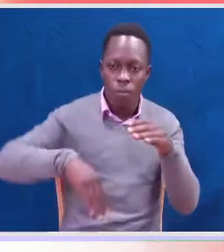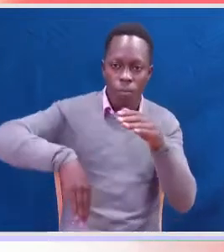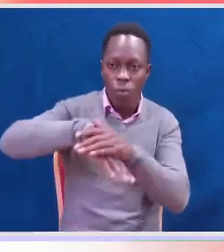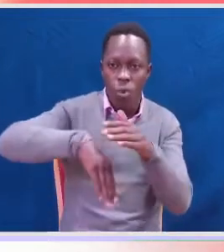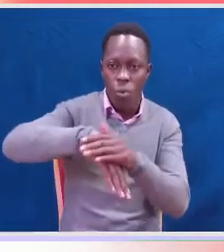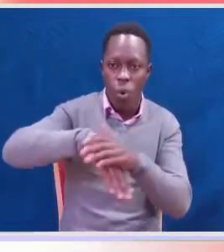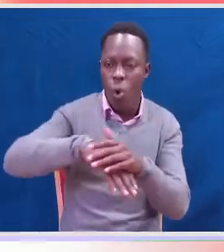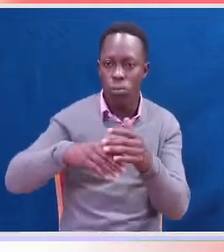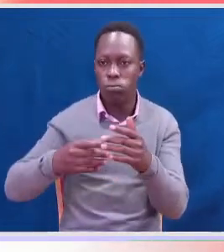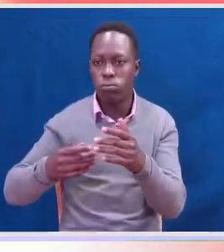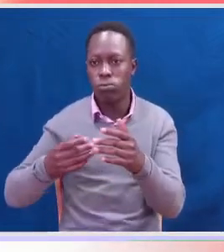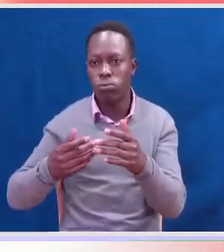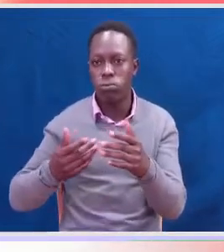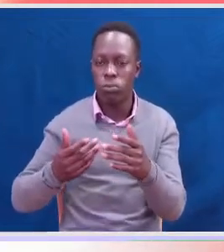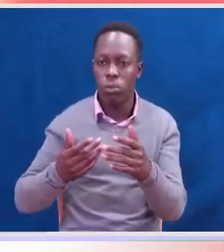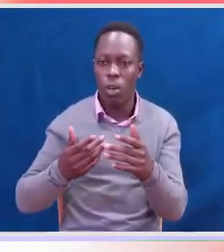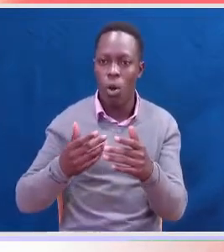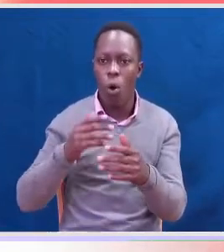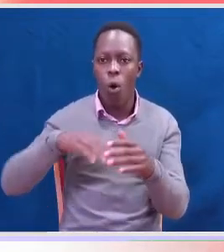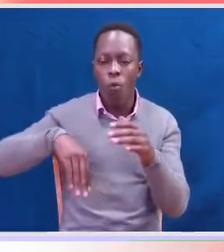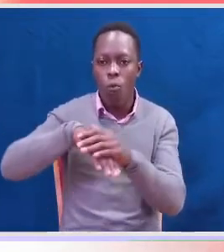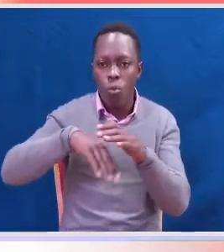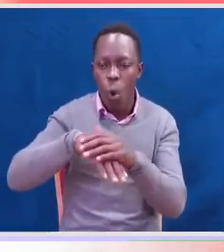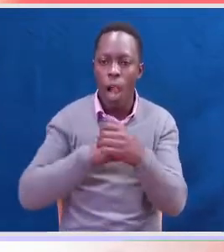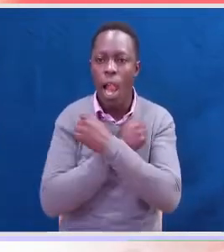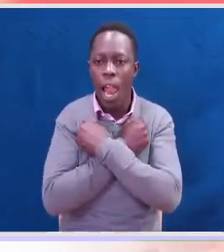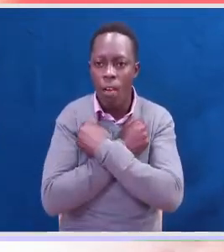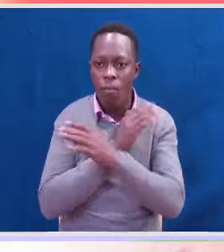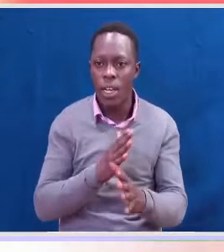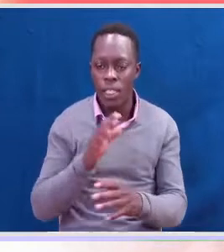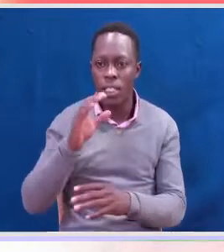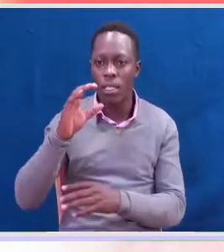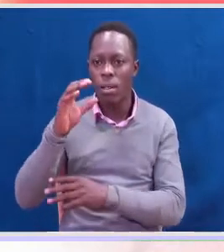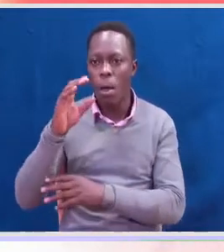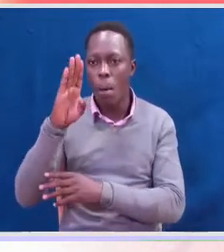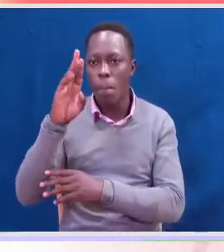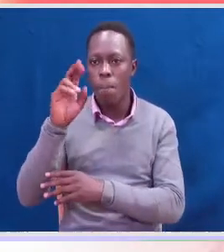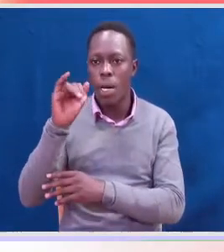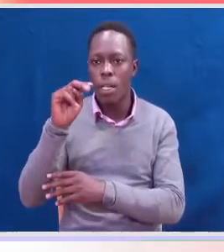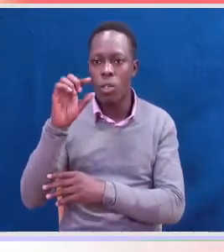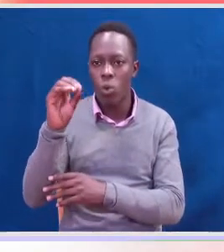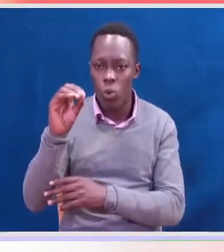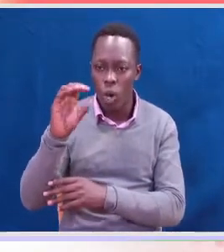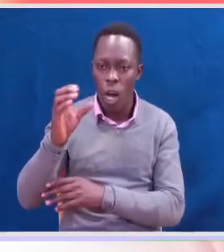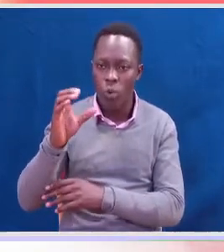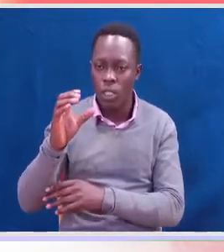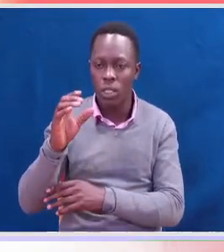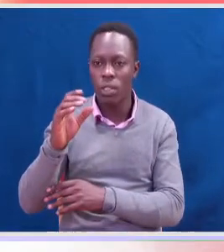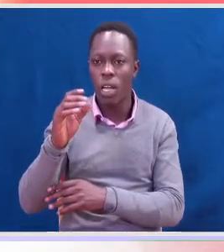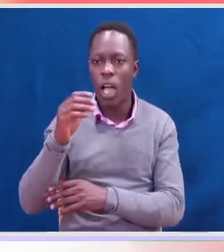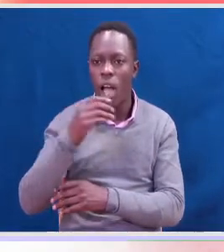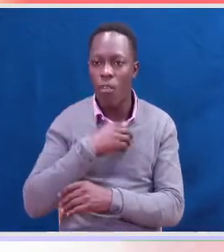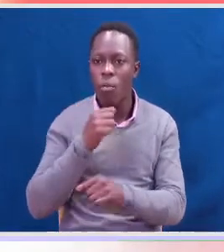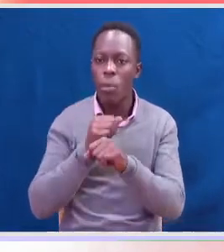mchezo, masuala ya tikitaka. Wapenzi wa soka kaunti ya Baringo wameimarisha juhudi kuhakikisha kuwa eneo